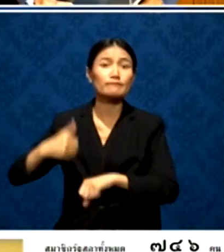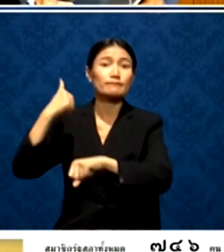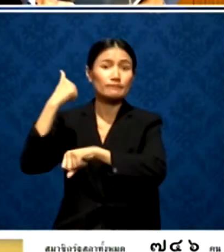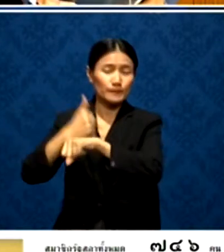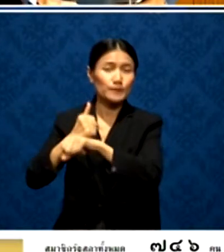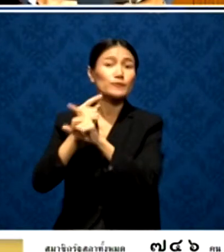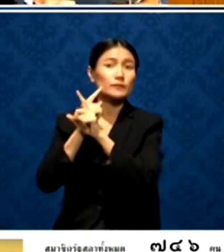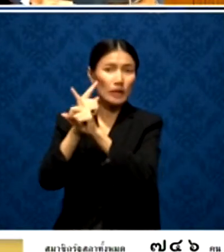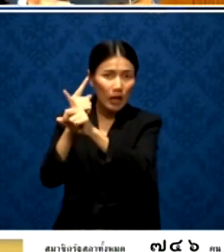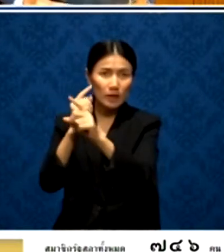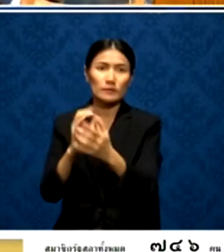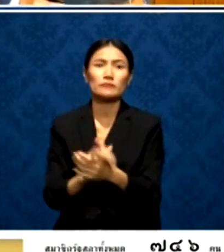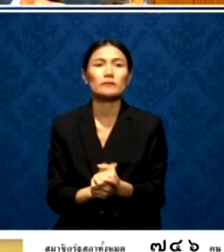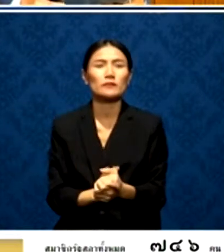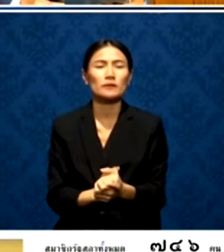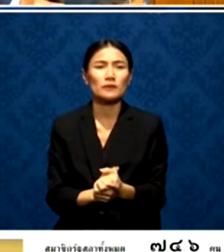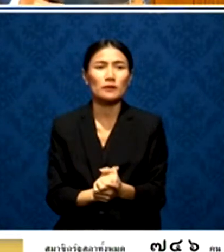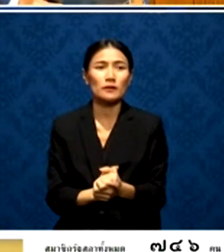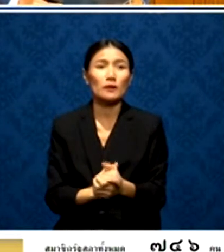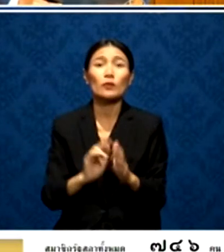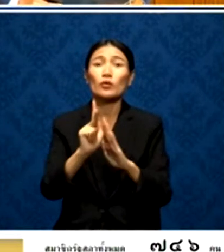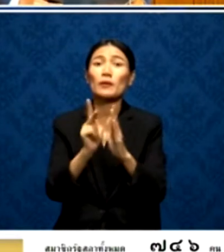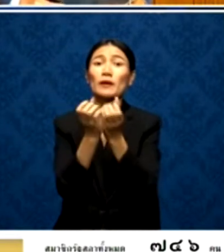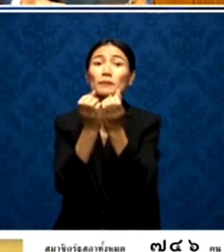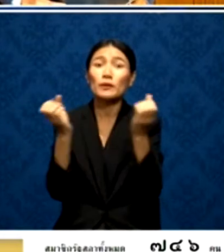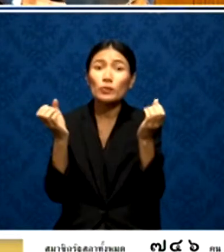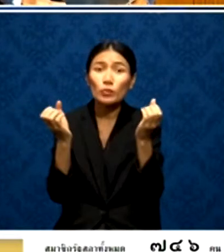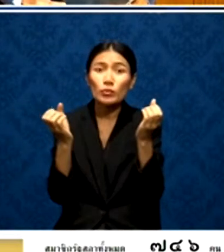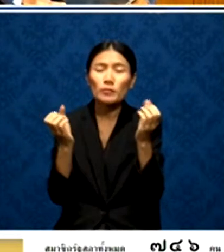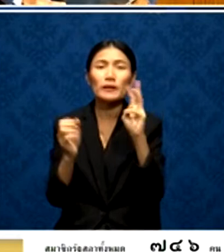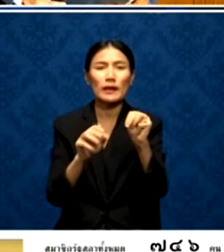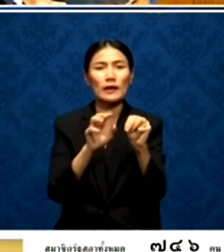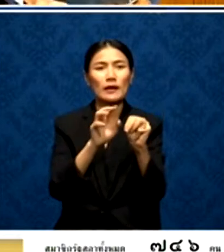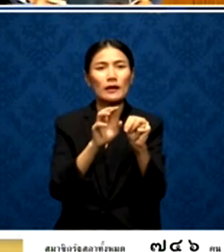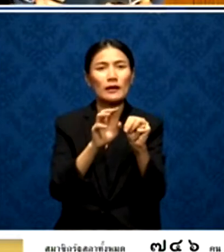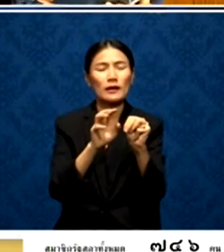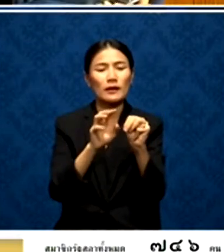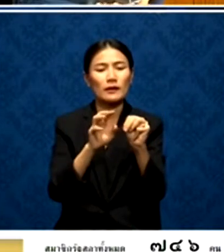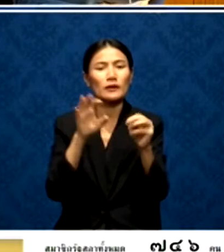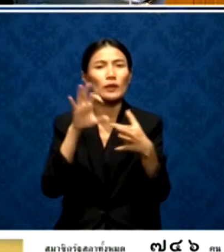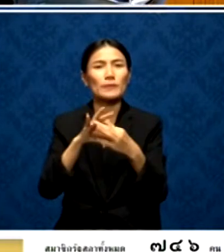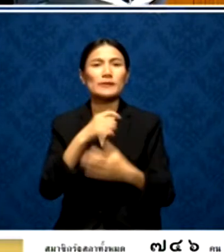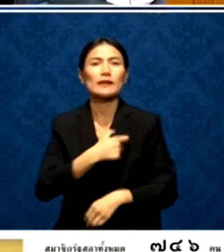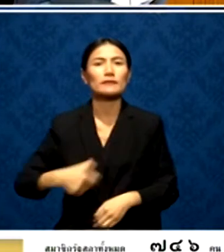ขและไม่แก้ไขในหมวดพระมหากษัตริย์